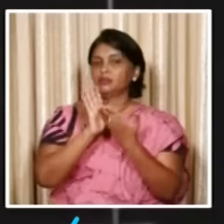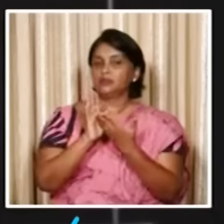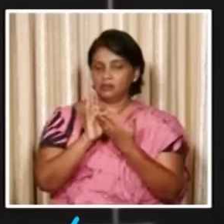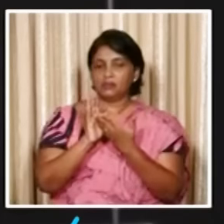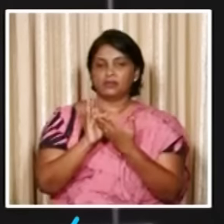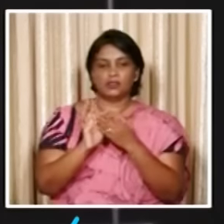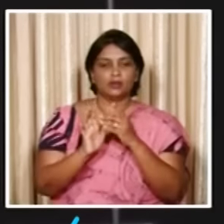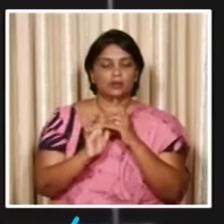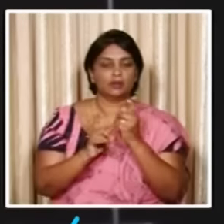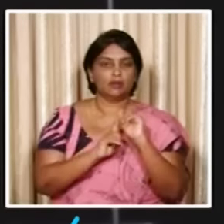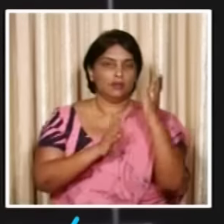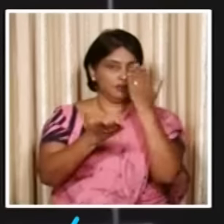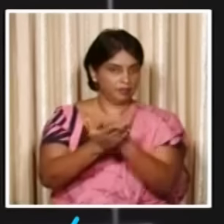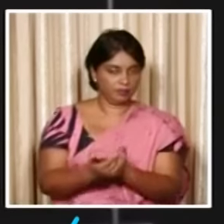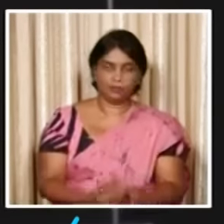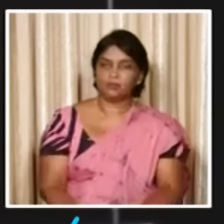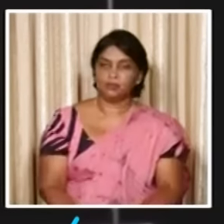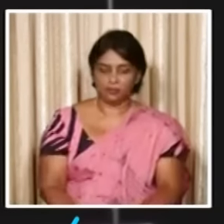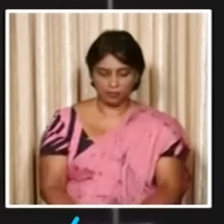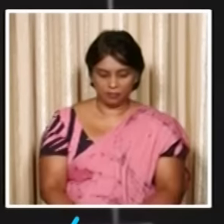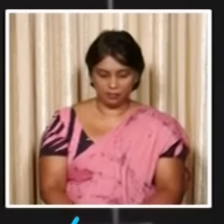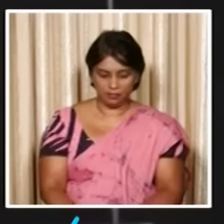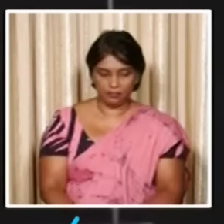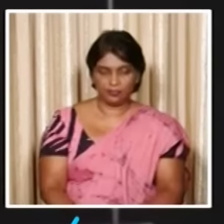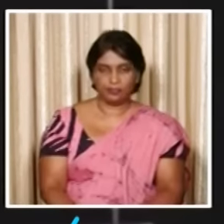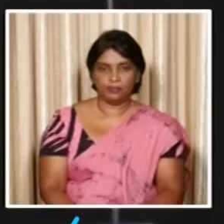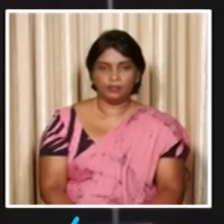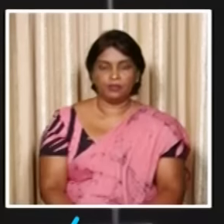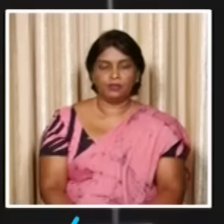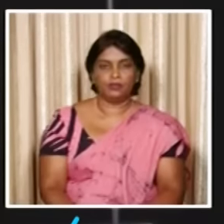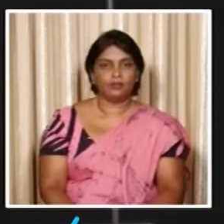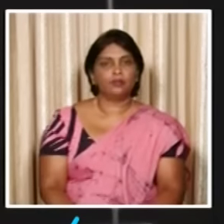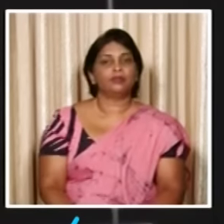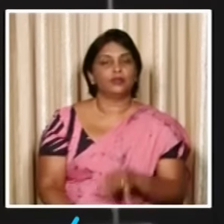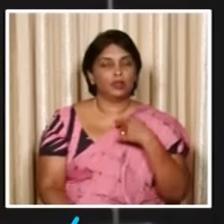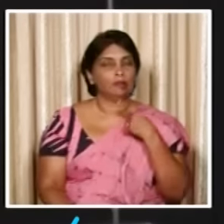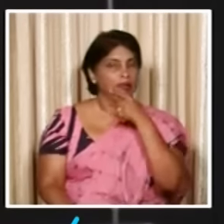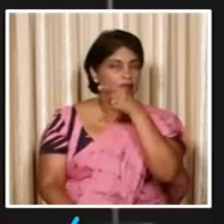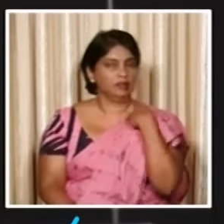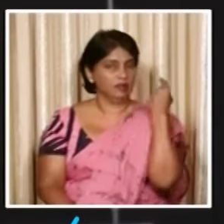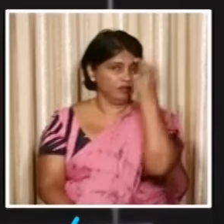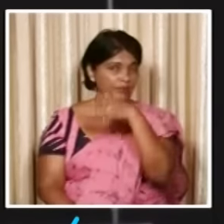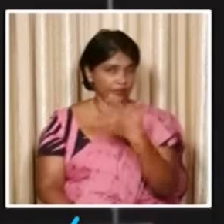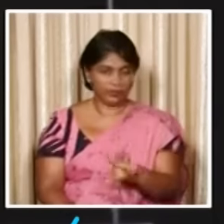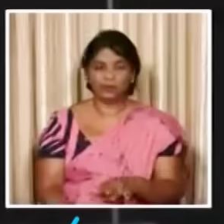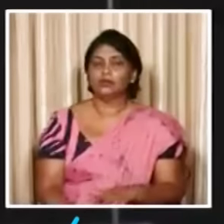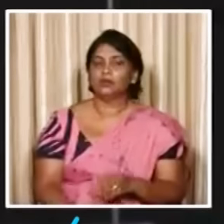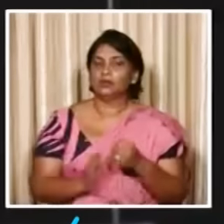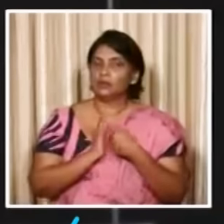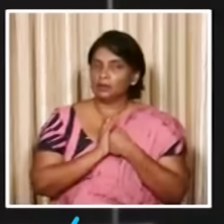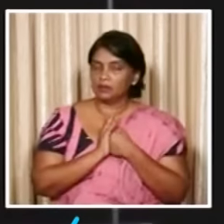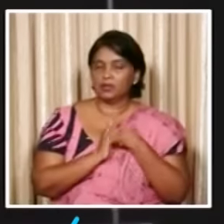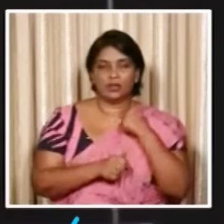முடியாதவாறு தடுக்கப்பட்டிருக்கிறார்கள். நான் அந்த இடத்திற்கு சென்றிருந்தேன். கௌரவ கஜேந்திரன் அவர்களும் வந்திருந்தார். அந்த இடத்திலே போலீசார் நடந்து கொண்ட